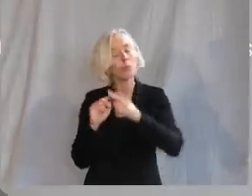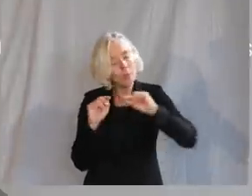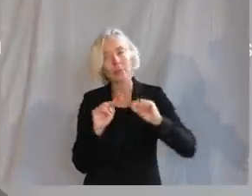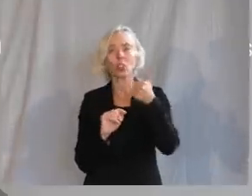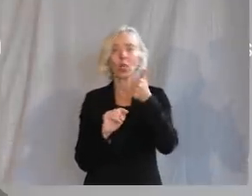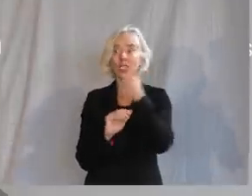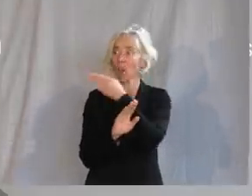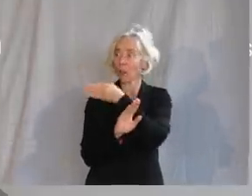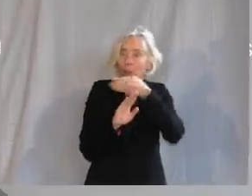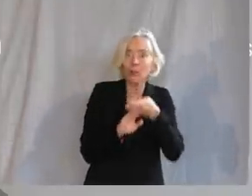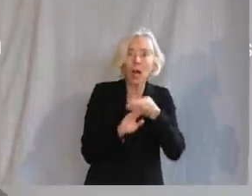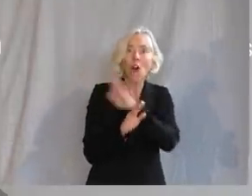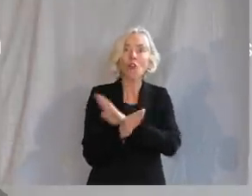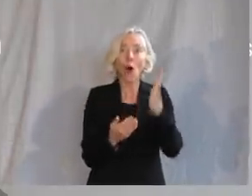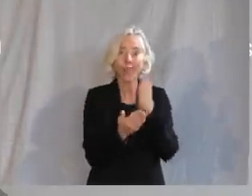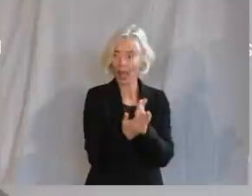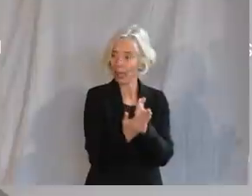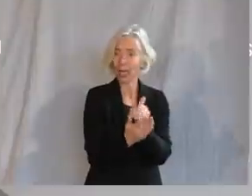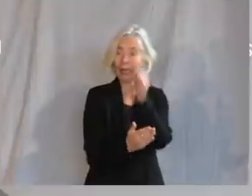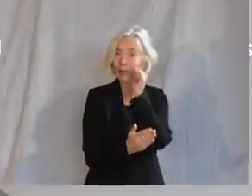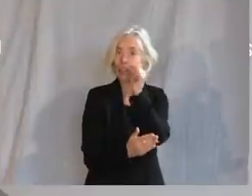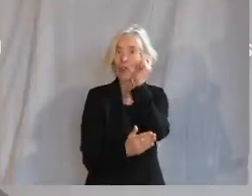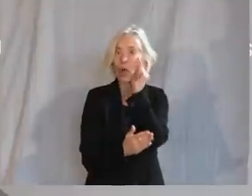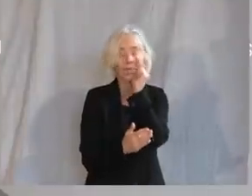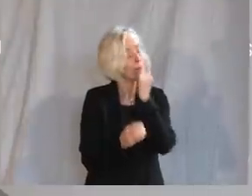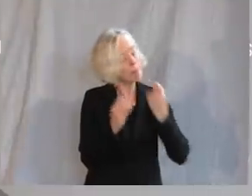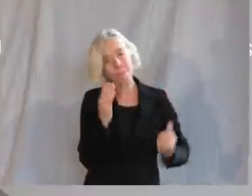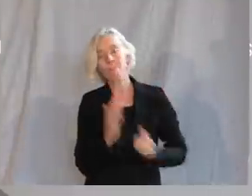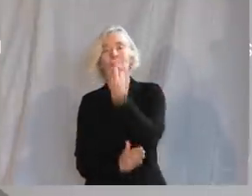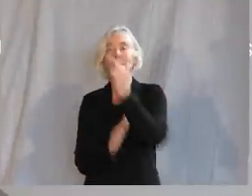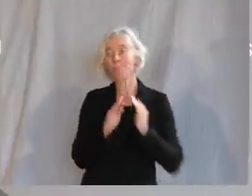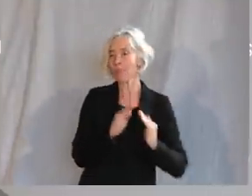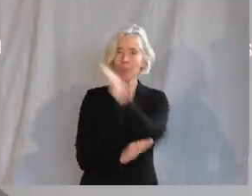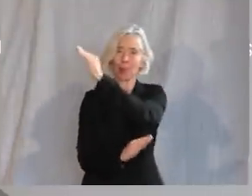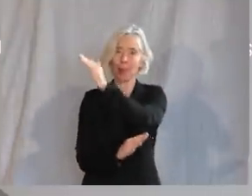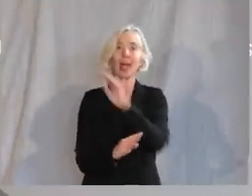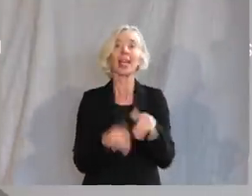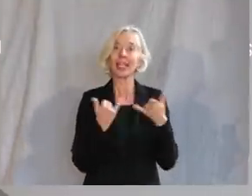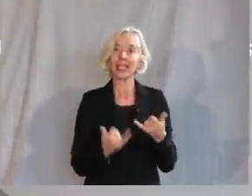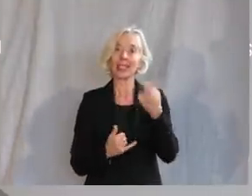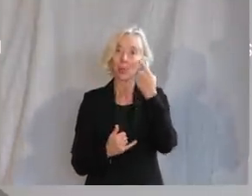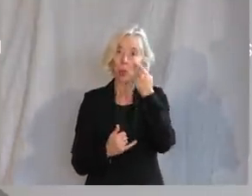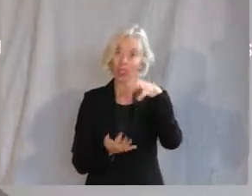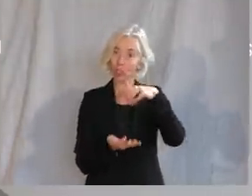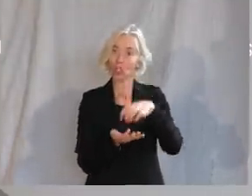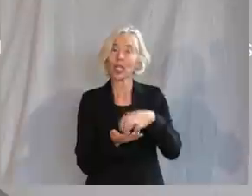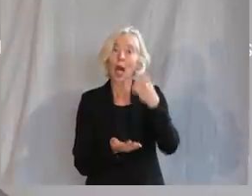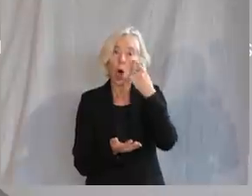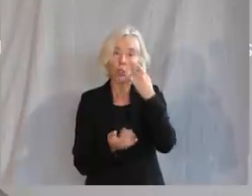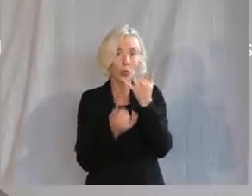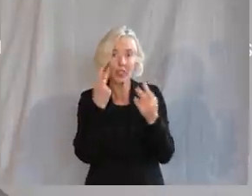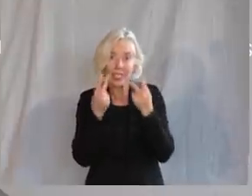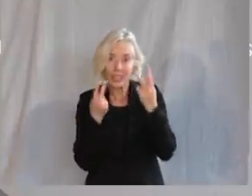ist wirklich nochmal explosionsartig die Zahl nach oben geschnellt. Die 7-Tages-Inzidenz für Augsburg,